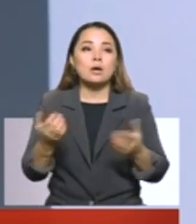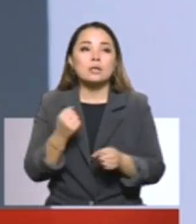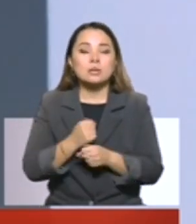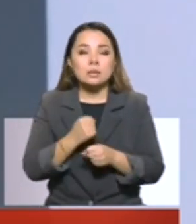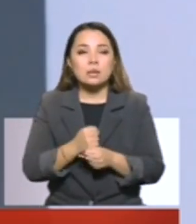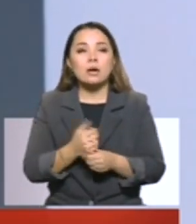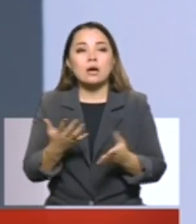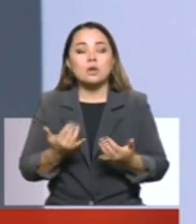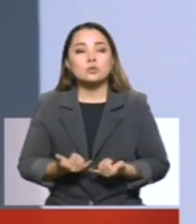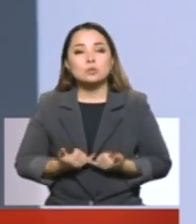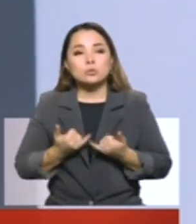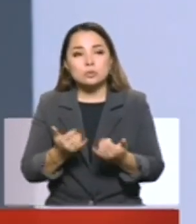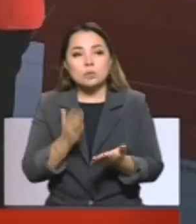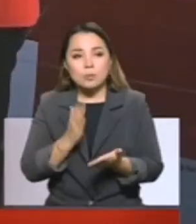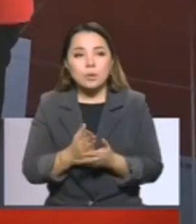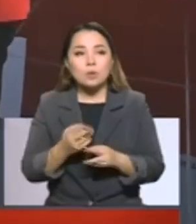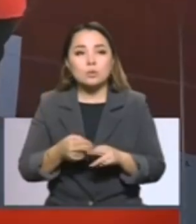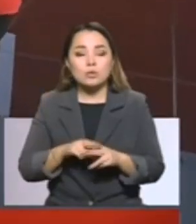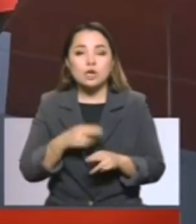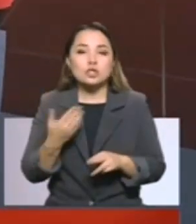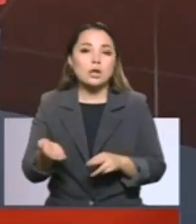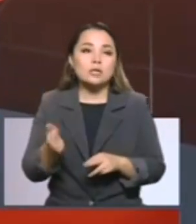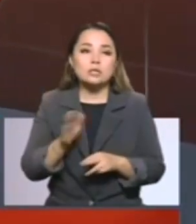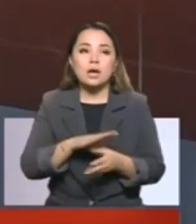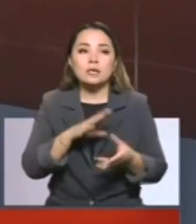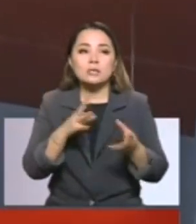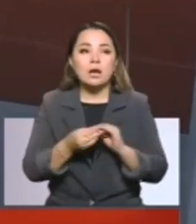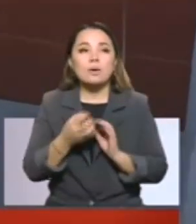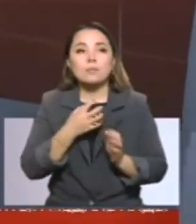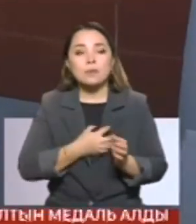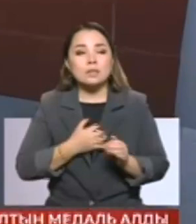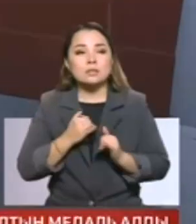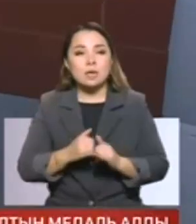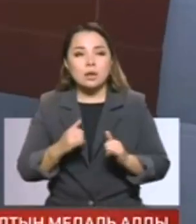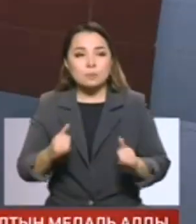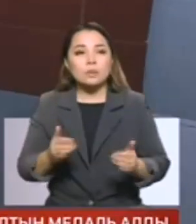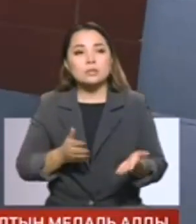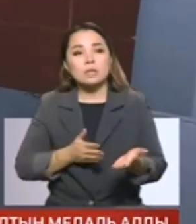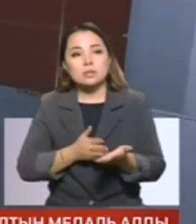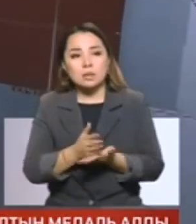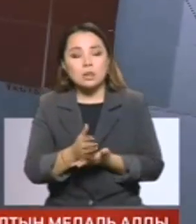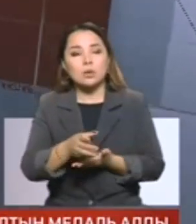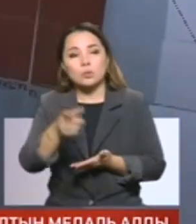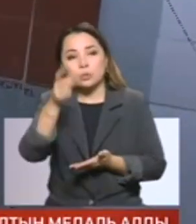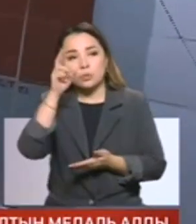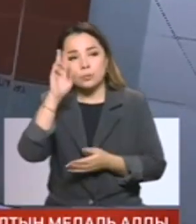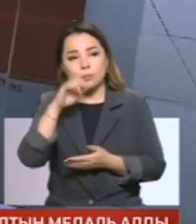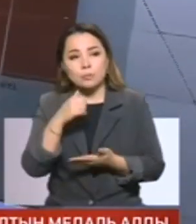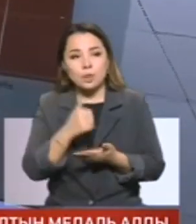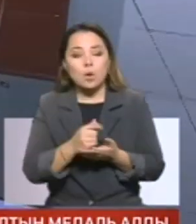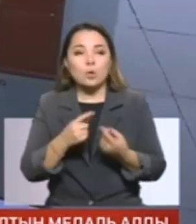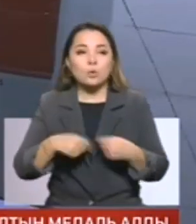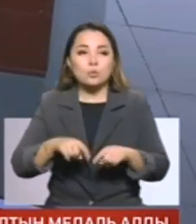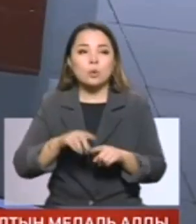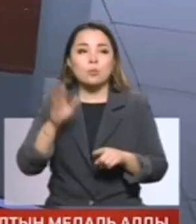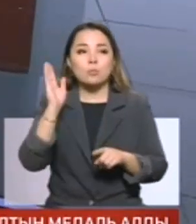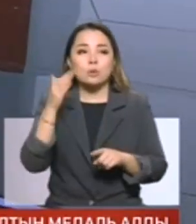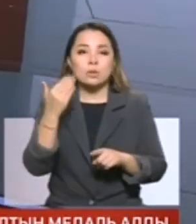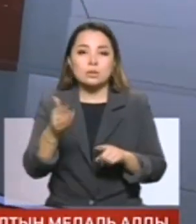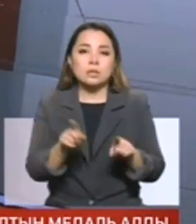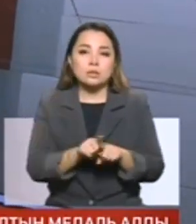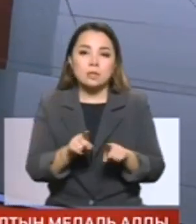қандай алаң ұсына алады. Сондықтан да осындай жан-жақты бағыттарда дамыған шынымен де түркі мемлекеттерінің ұйымы болашақта шынымен